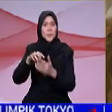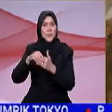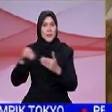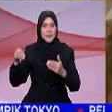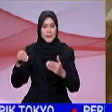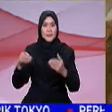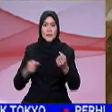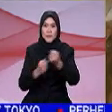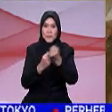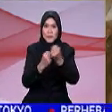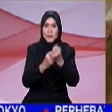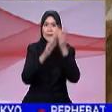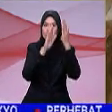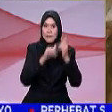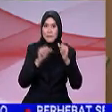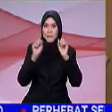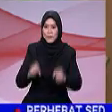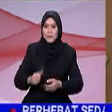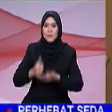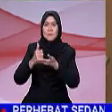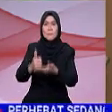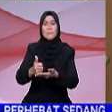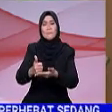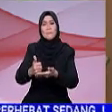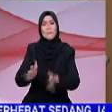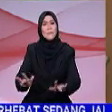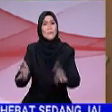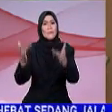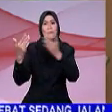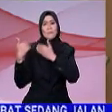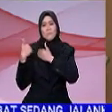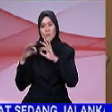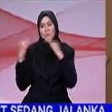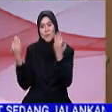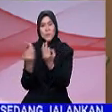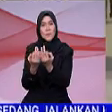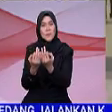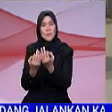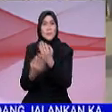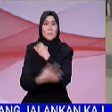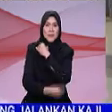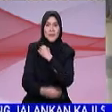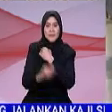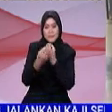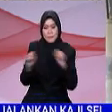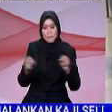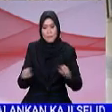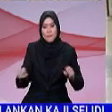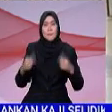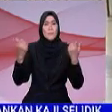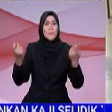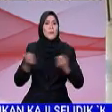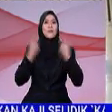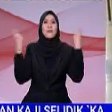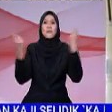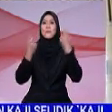RM750,000. Sumbangan diharap dapat membantu meringankan beban keluarga kurang berkemampuan membuat persiapan untuk menyambut hari